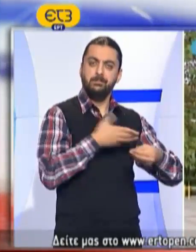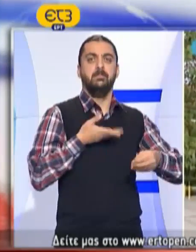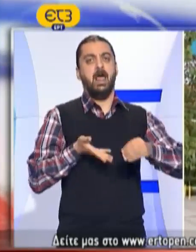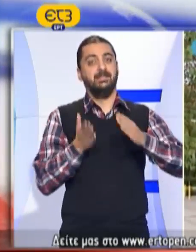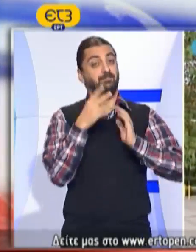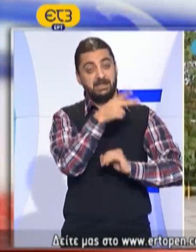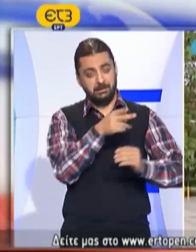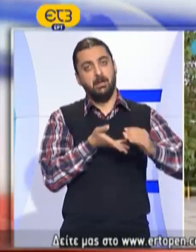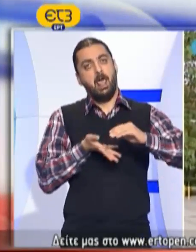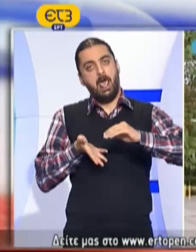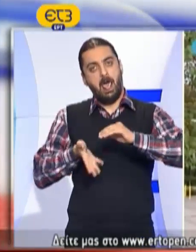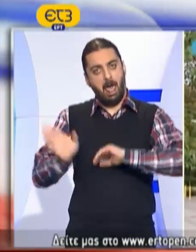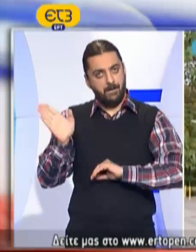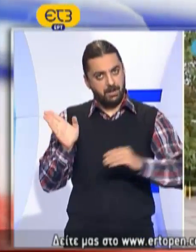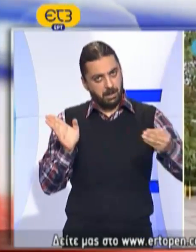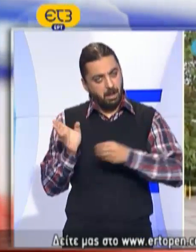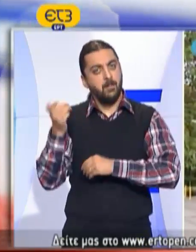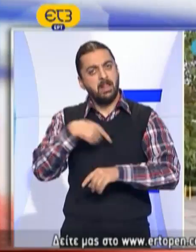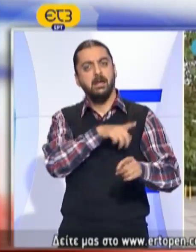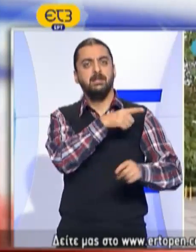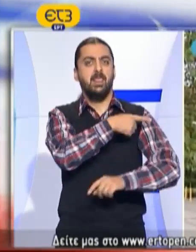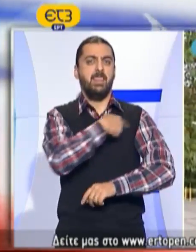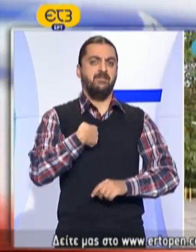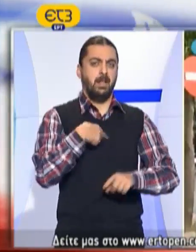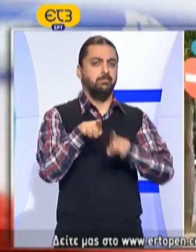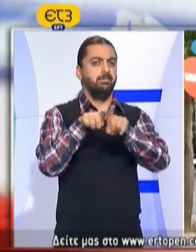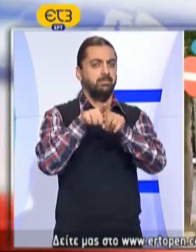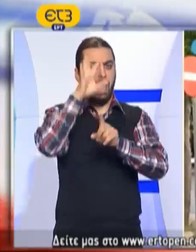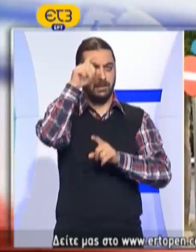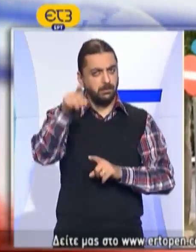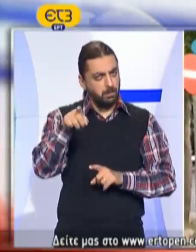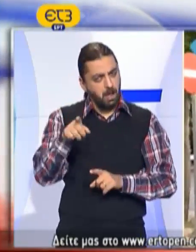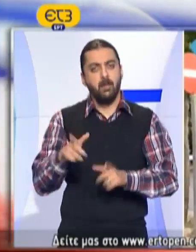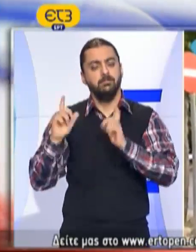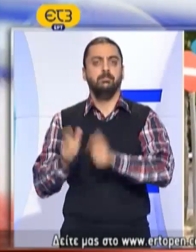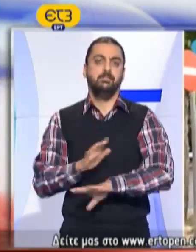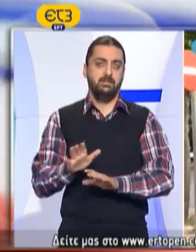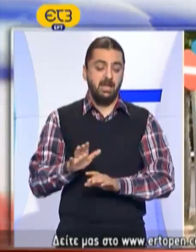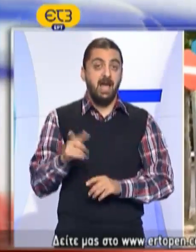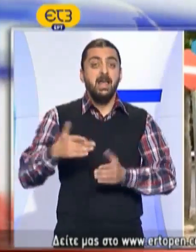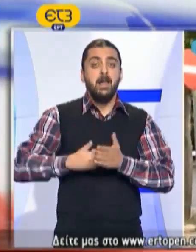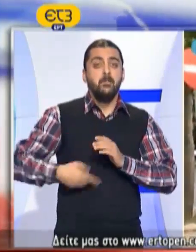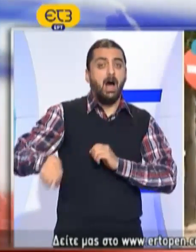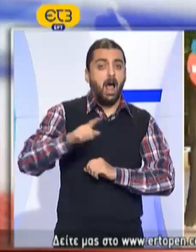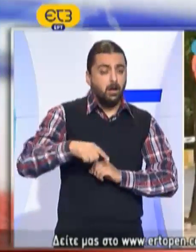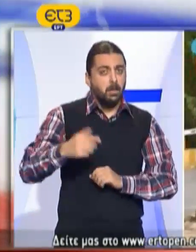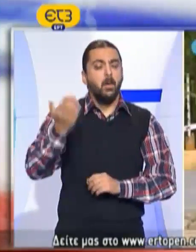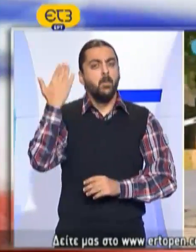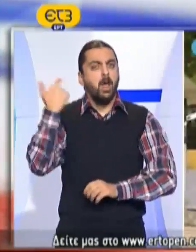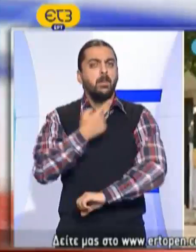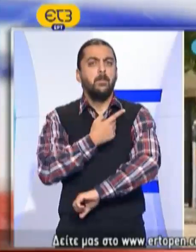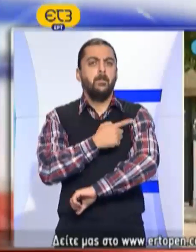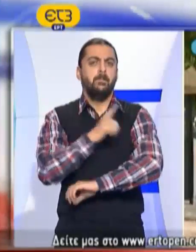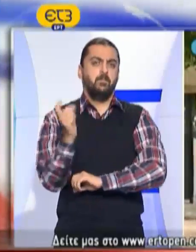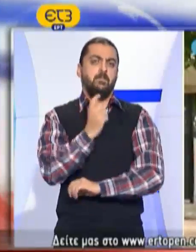Αστυνομίας του έδωσε τα προσημειωμένα χαρτονομίσματα. Οι εργαζόμενοι αντιδρούσαν εδώ και μήνες και είχαν καταλάβει αρκετές φορές το γραφείο της διοίκησης του